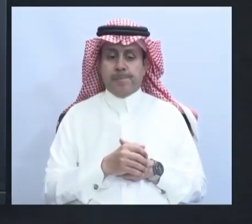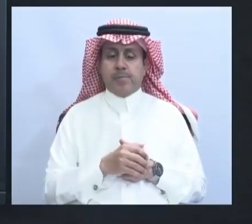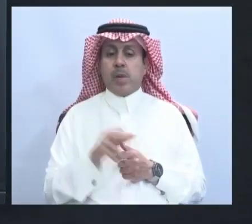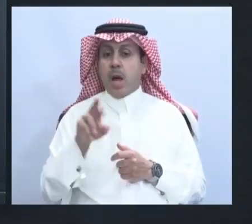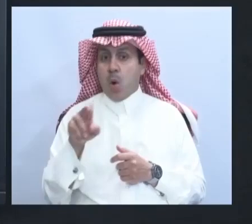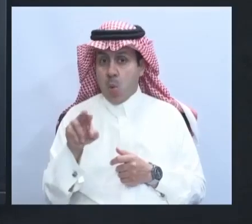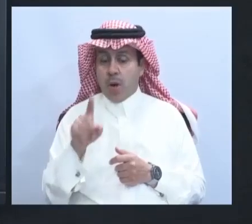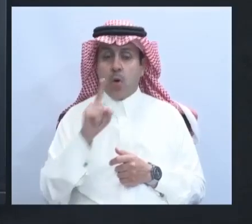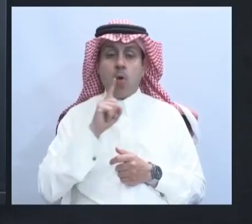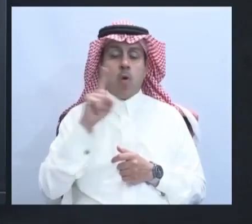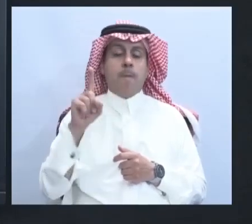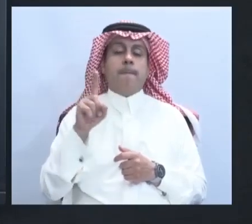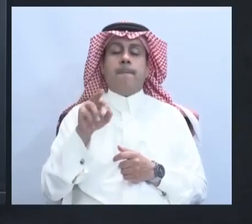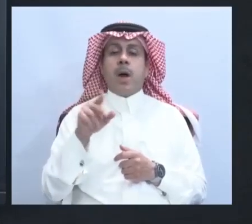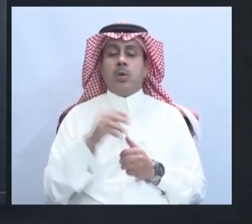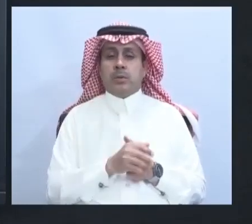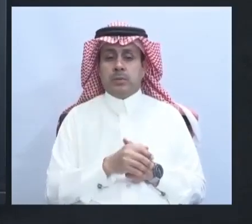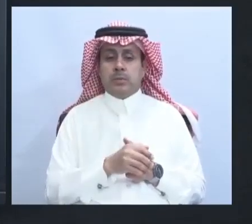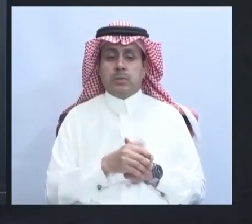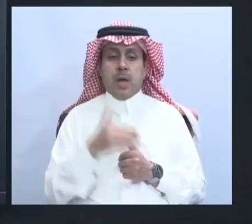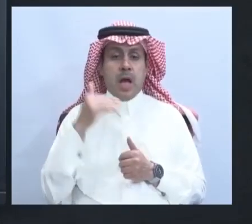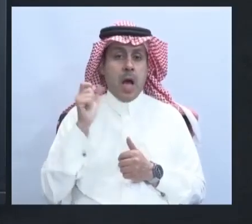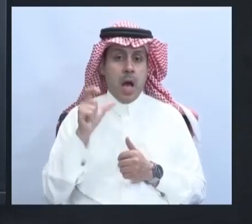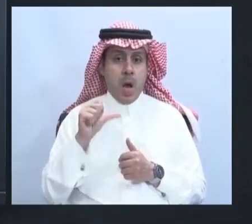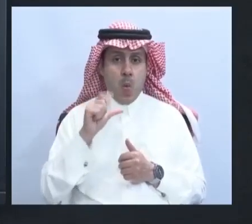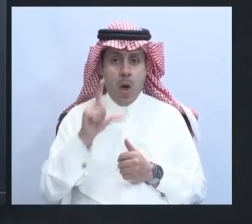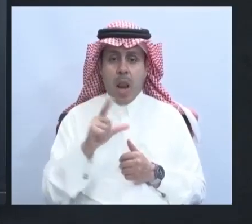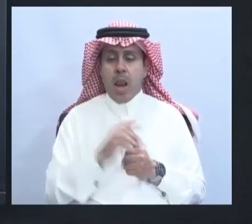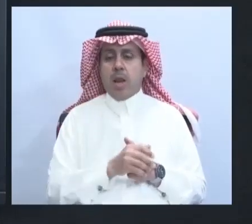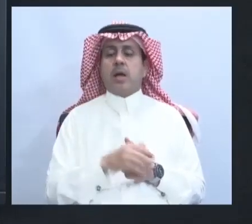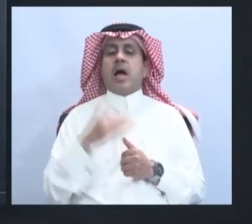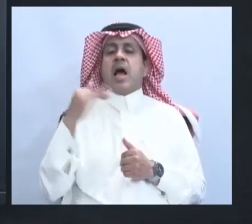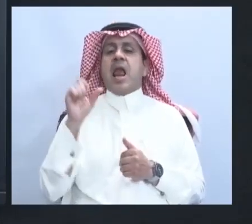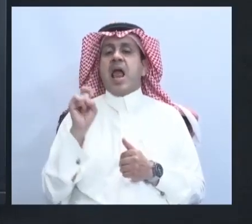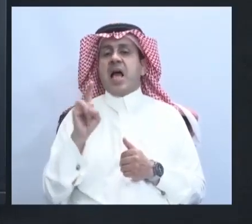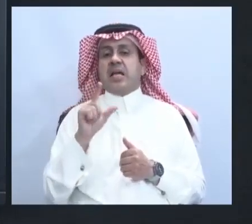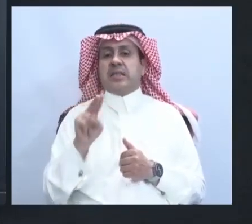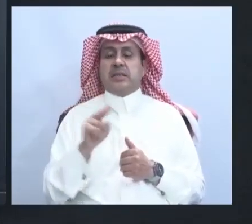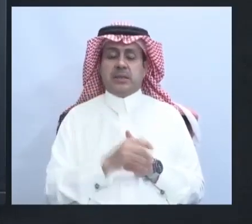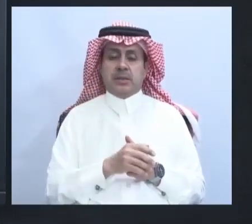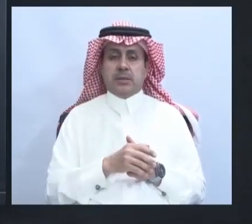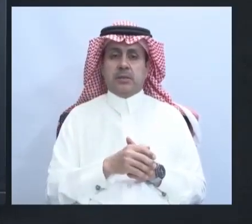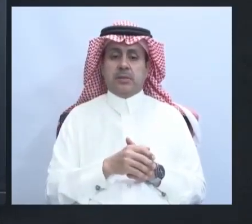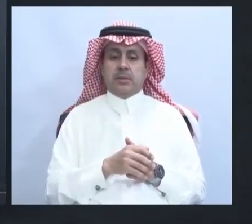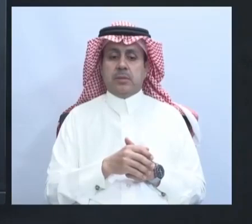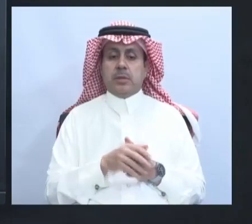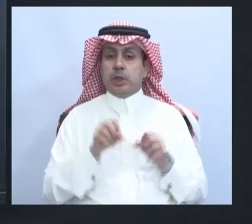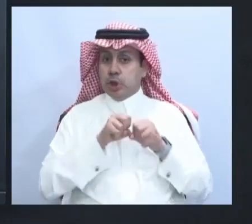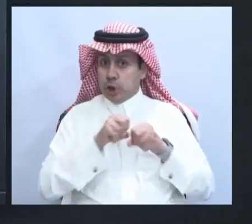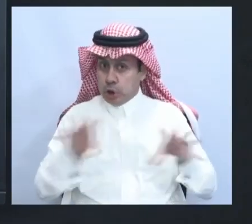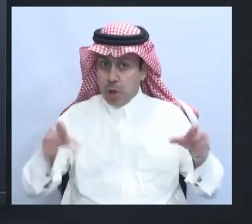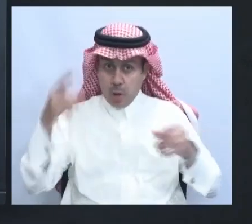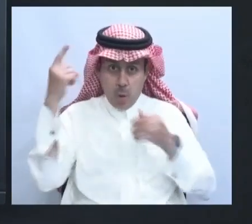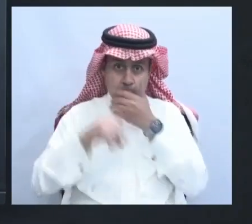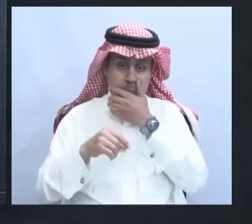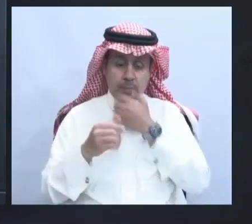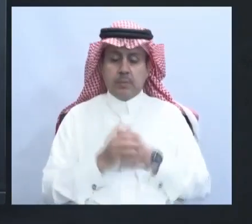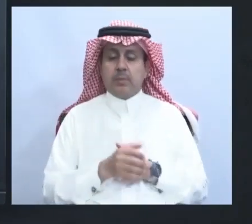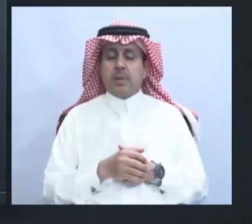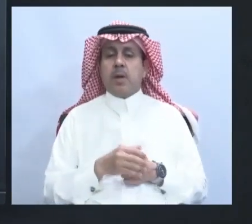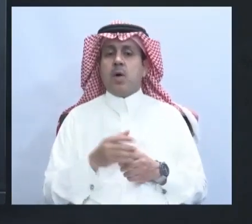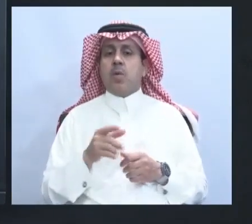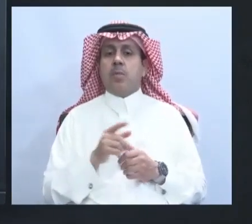اخوان الام واخواتها يكونون اخوال وخالات له وهكذا اذا انتش الحرمه من